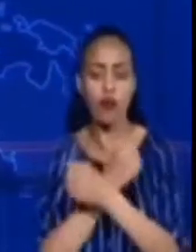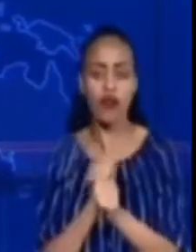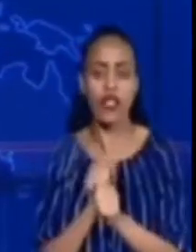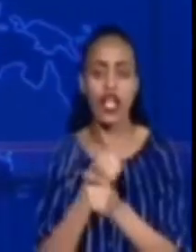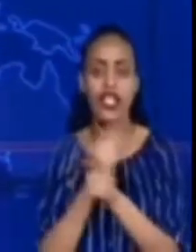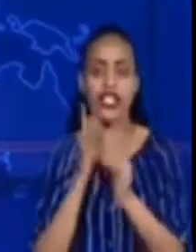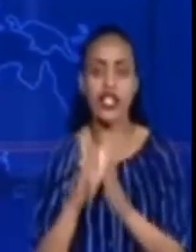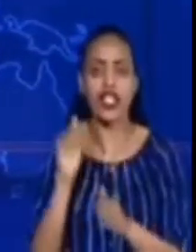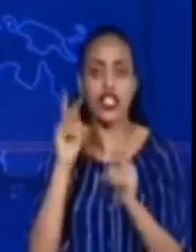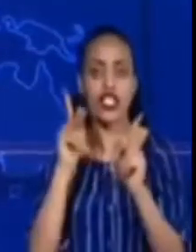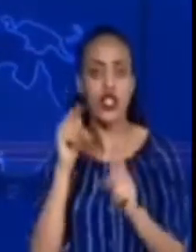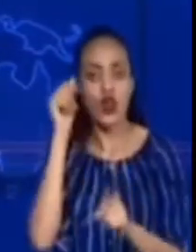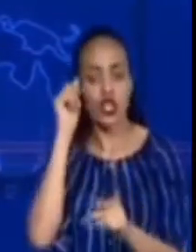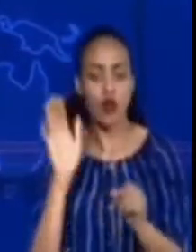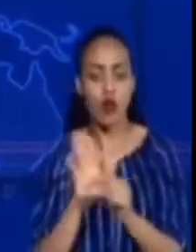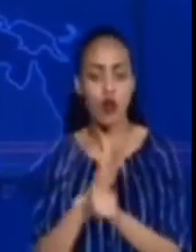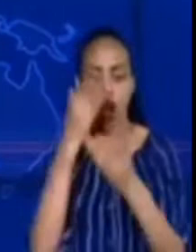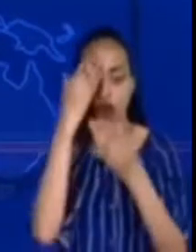ዋንድ የጠፋ ወይ ብሎ